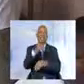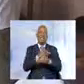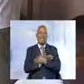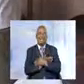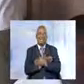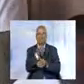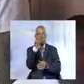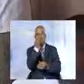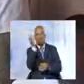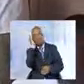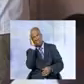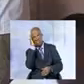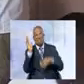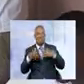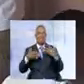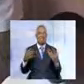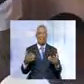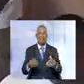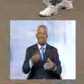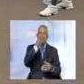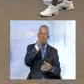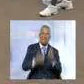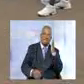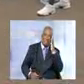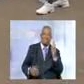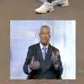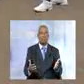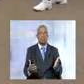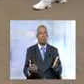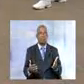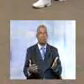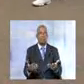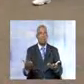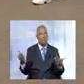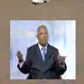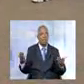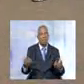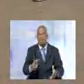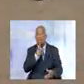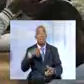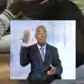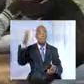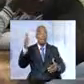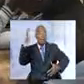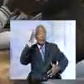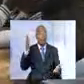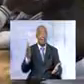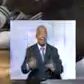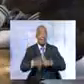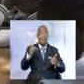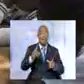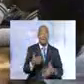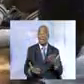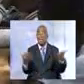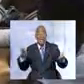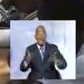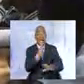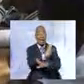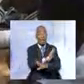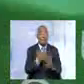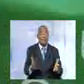de Marcoury. Sur le même site, étaient pratiquées une vingtaine d'activités sportives. L'essentiel, indique la présidente